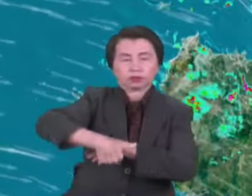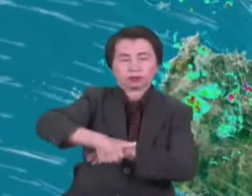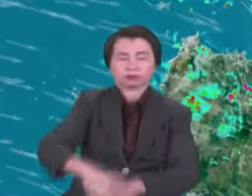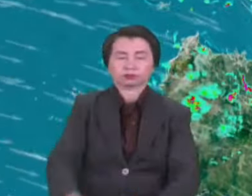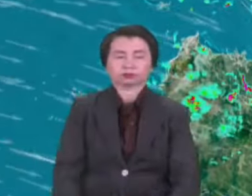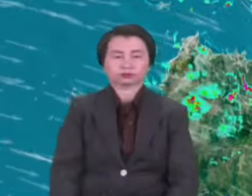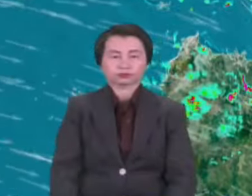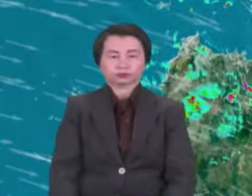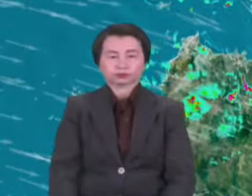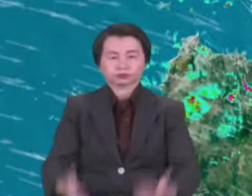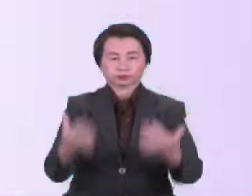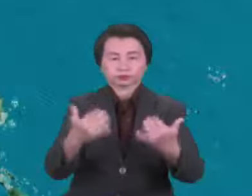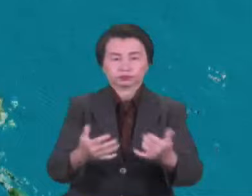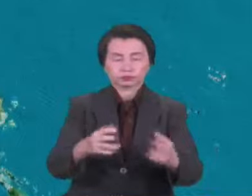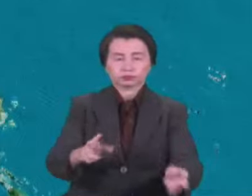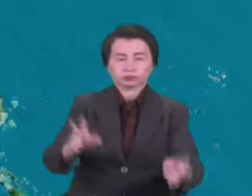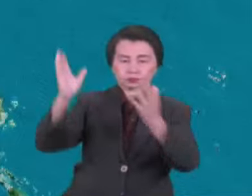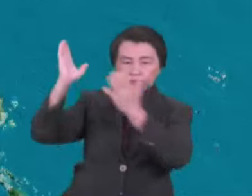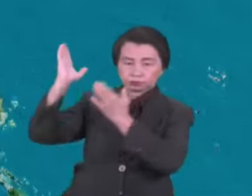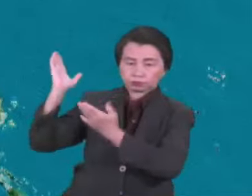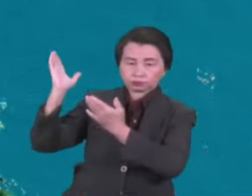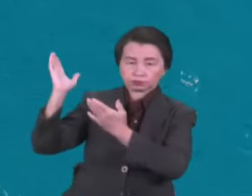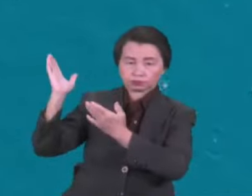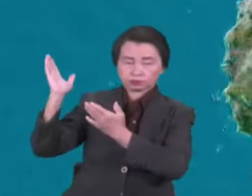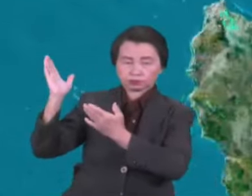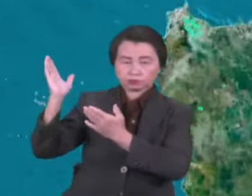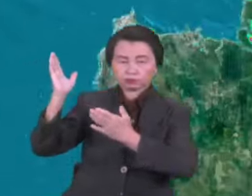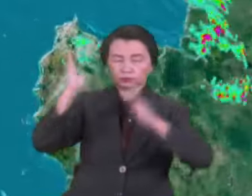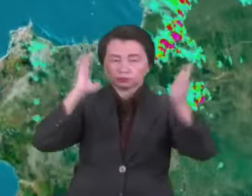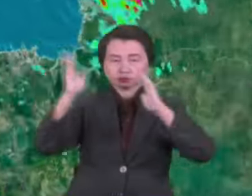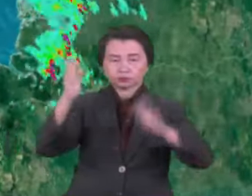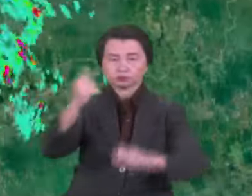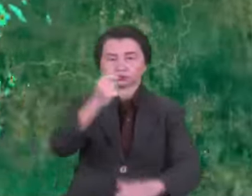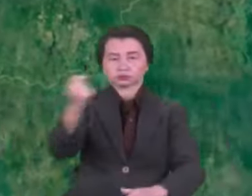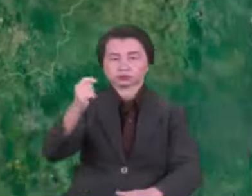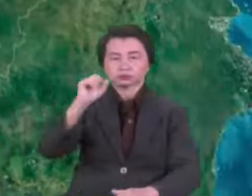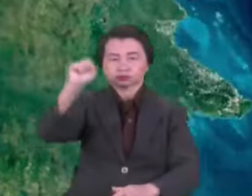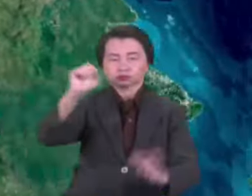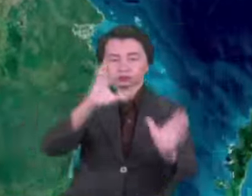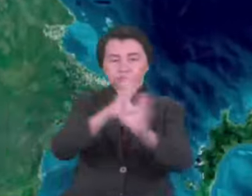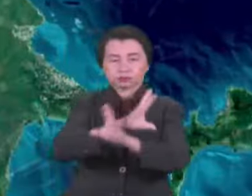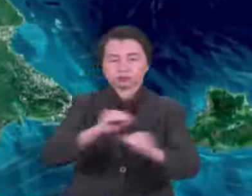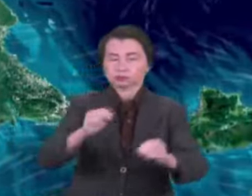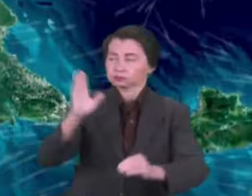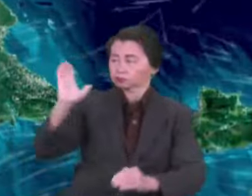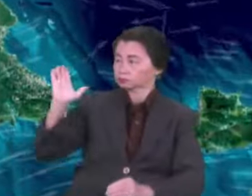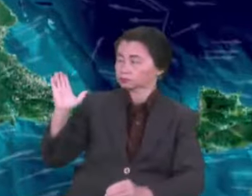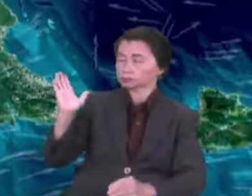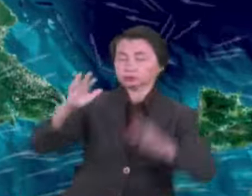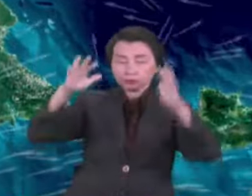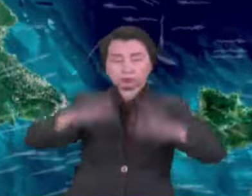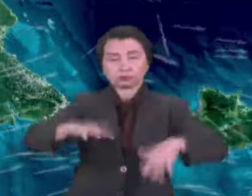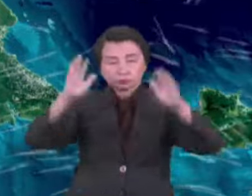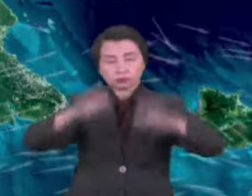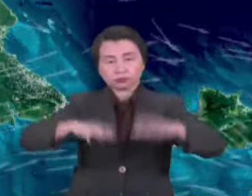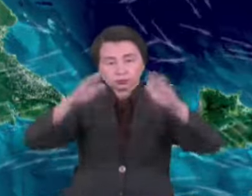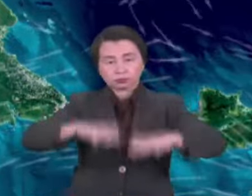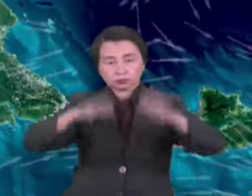nanti. Seterusnya kita lihat pula keadaan cuaca di sebelah Malaysia timur pula. Dilihat di sini hujan dan ribut petir masih lagi sedang